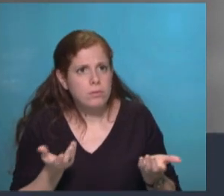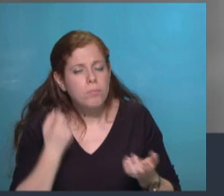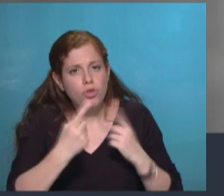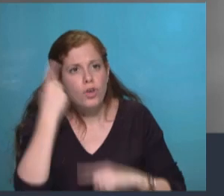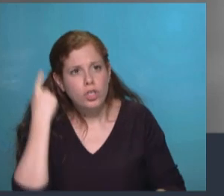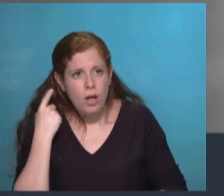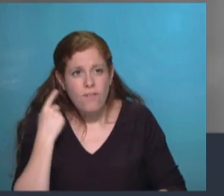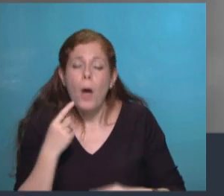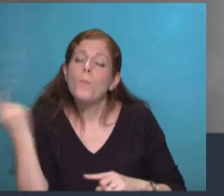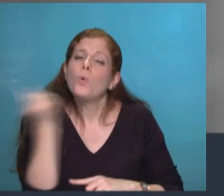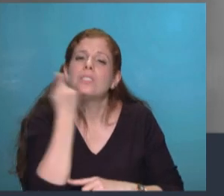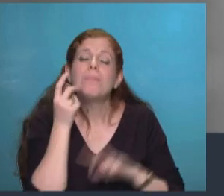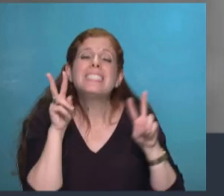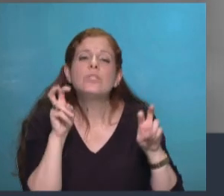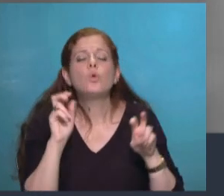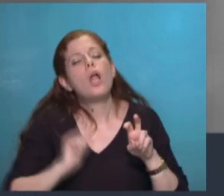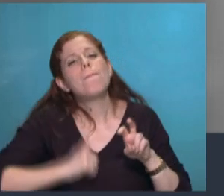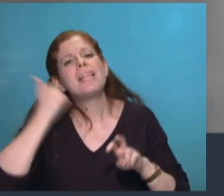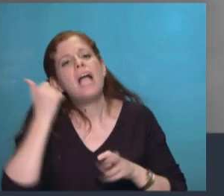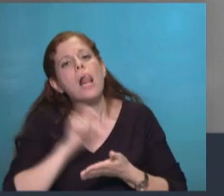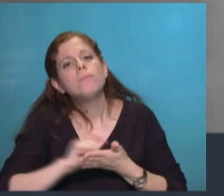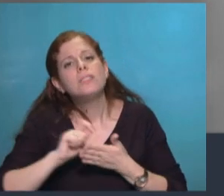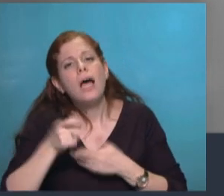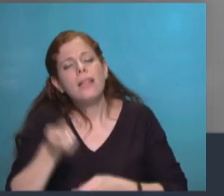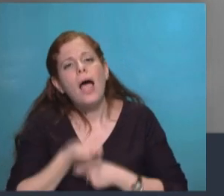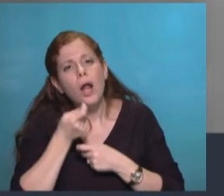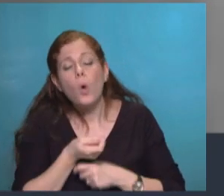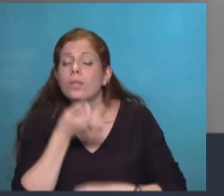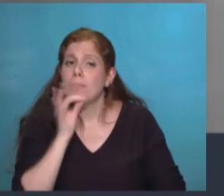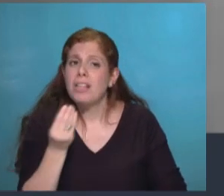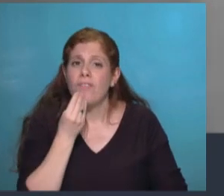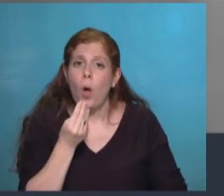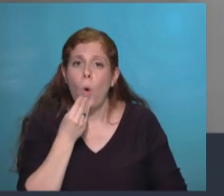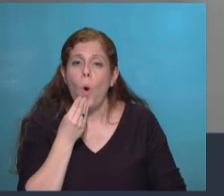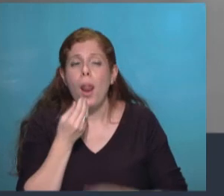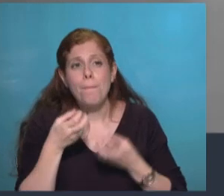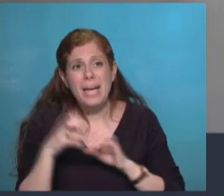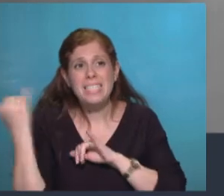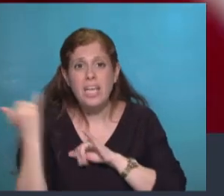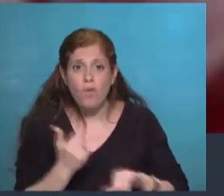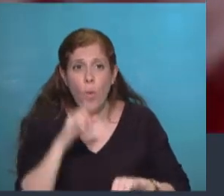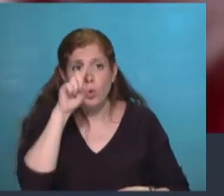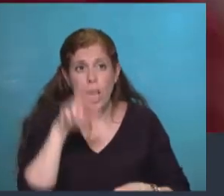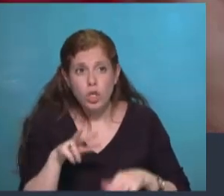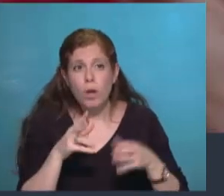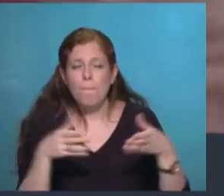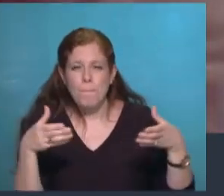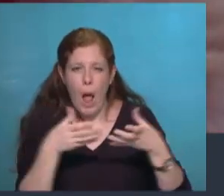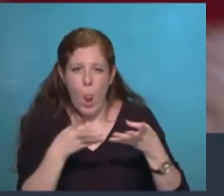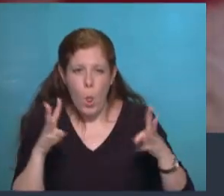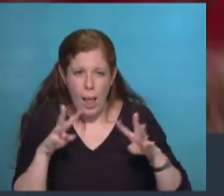בידיעות אחרונות ציטוט של מנכ״ל משרד החקלאות, מעדיף לאכול ביצי יבוא, שליש מהלולים בארץ